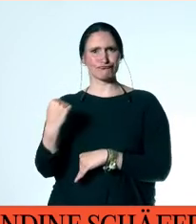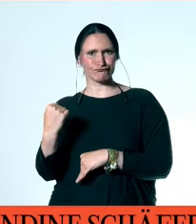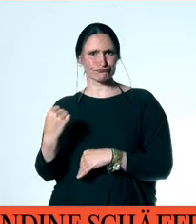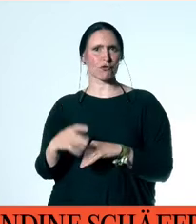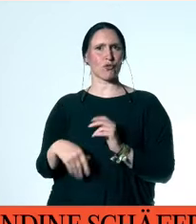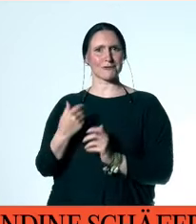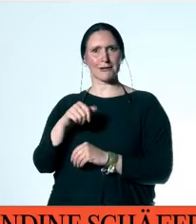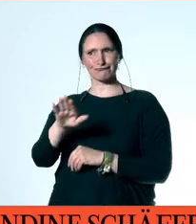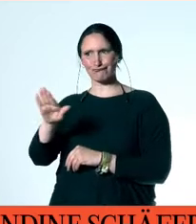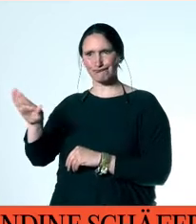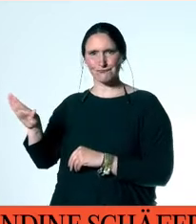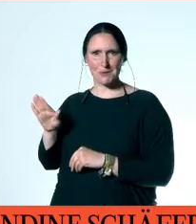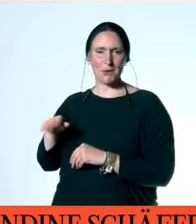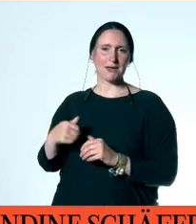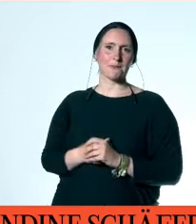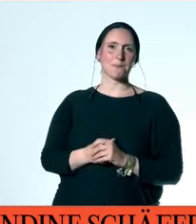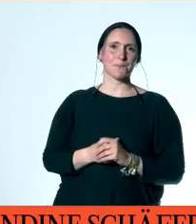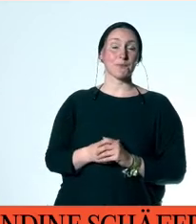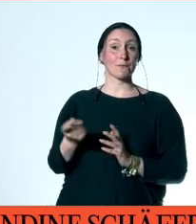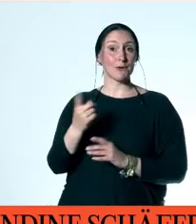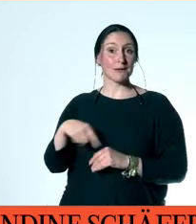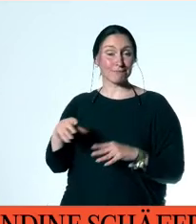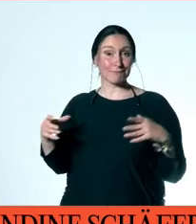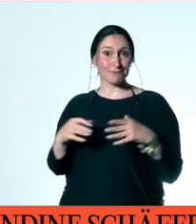unterschiedliche Erfahrungen mitbringen.